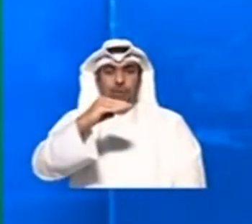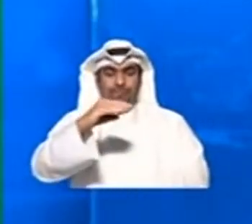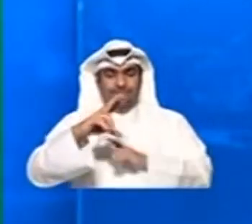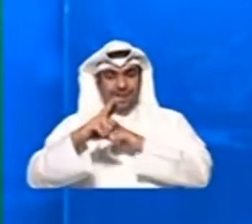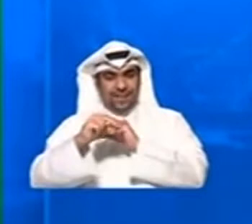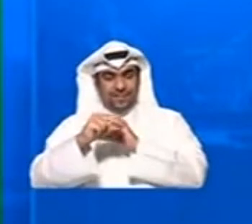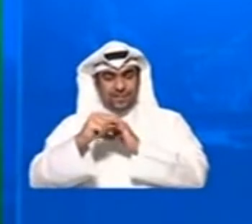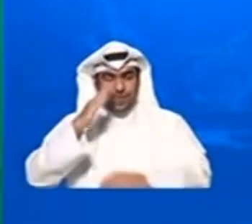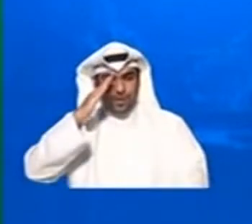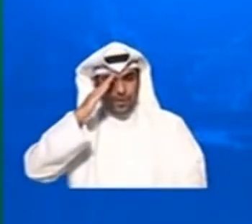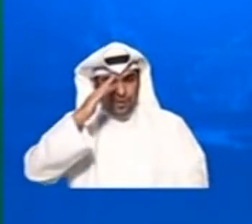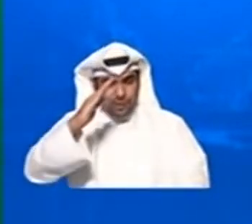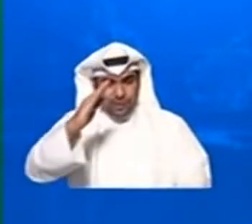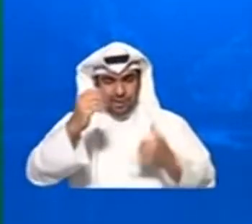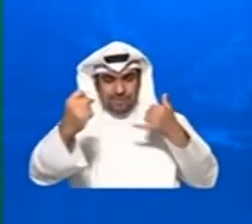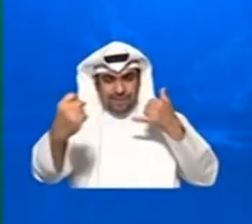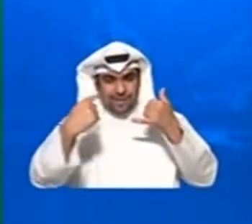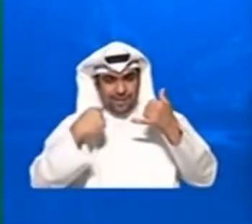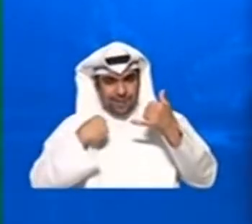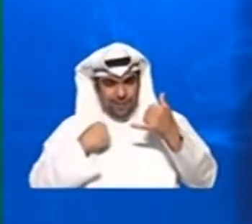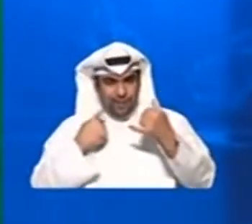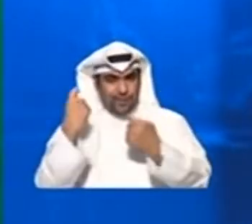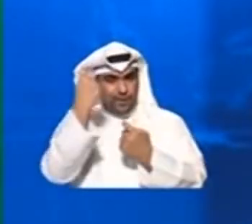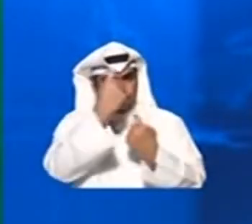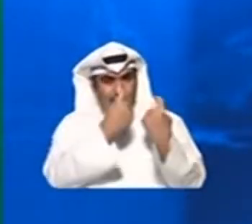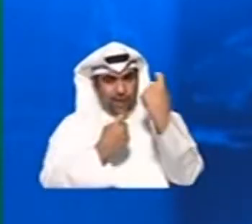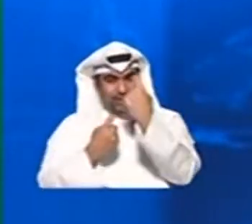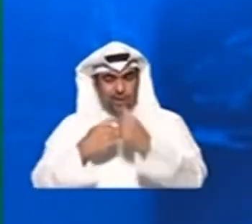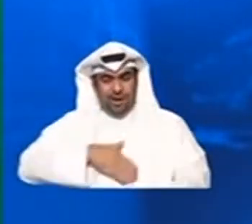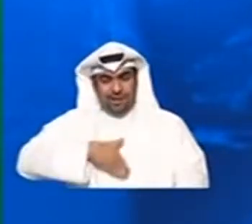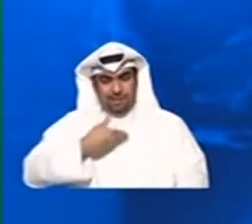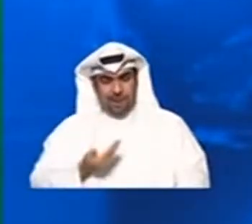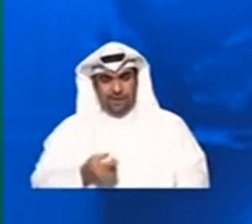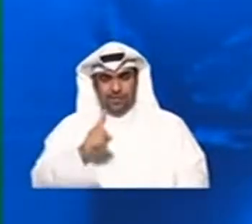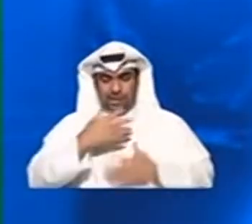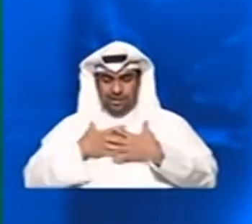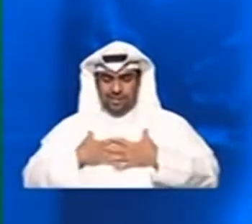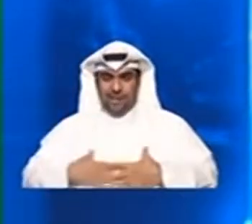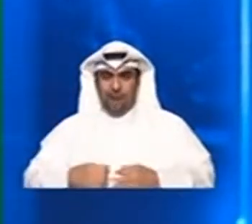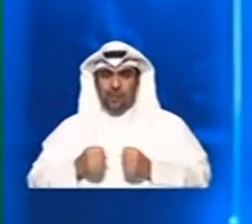الله عن بالغ شكره وتقديره له متمنيا له موفور الصحة والعافية.